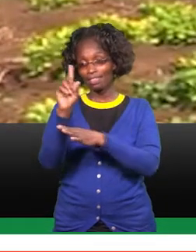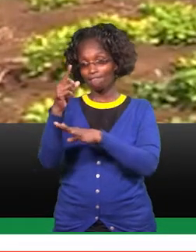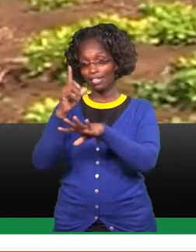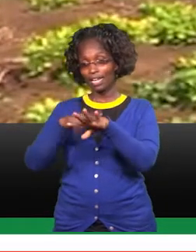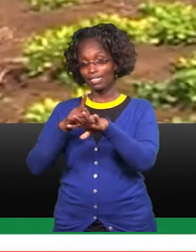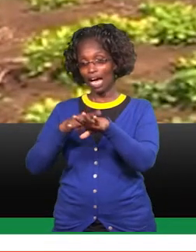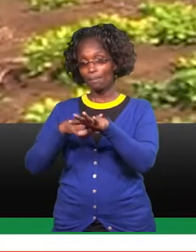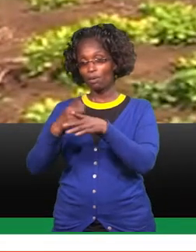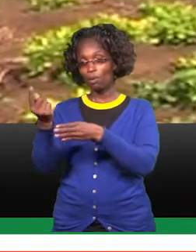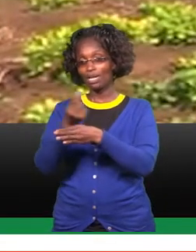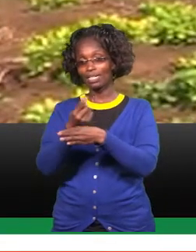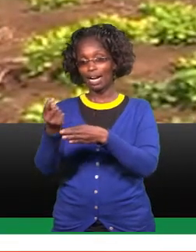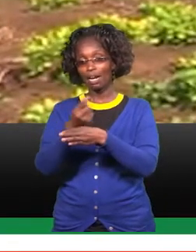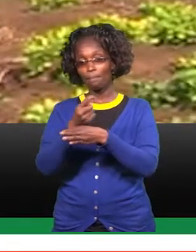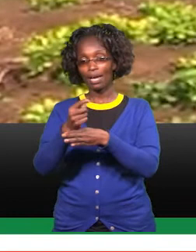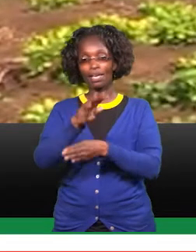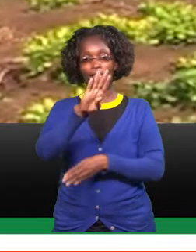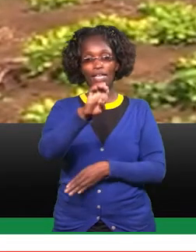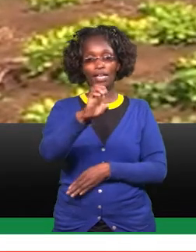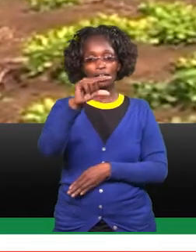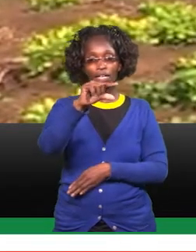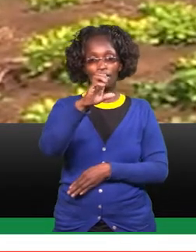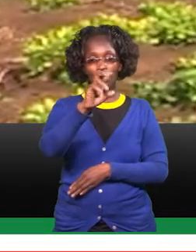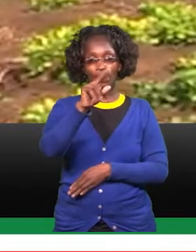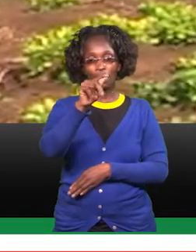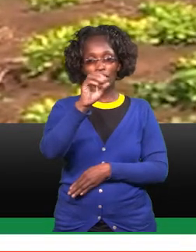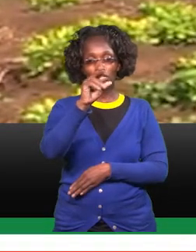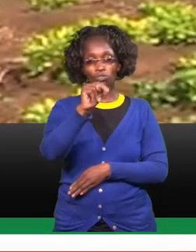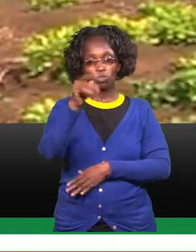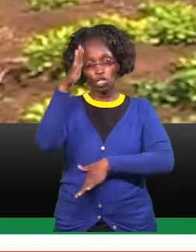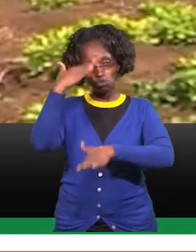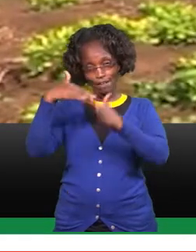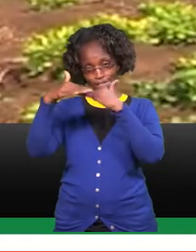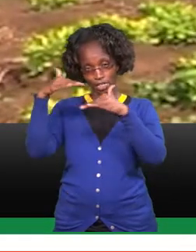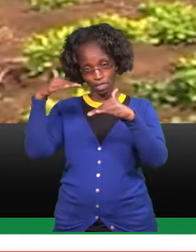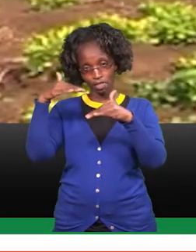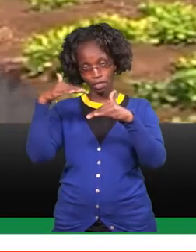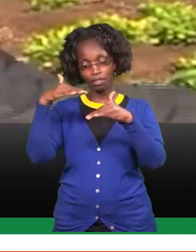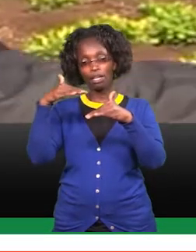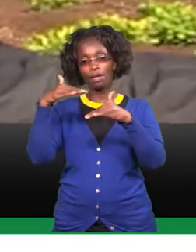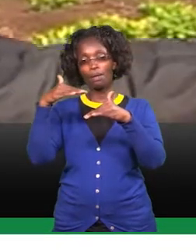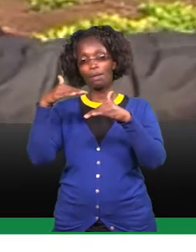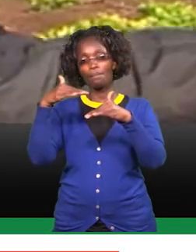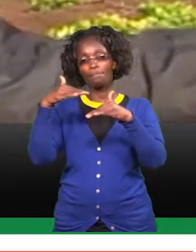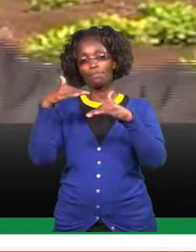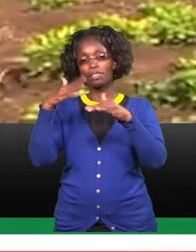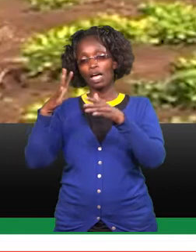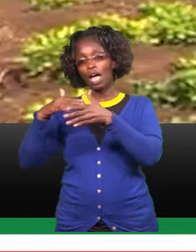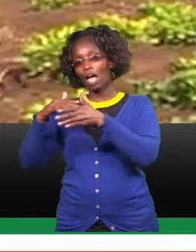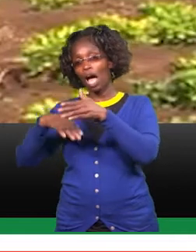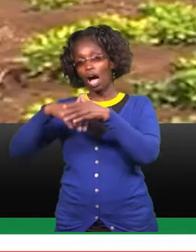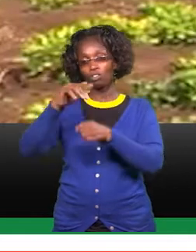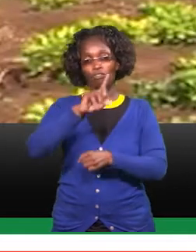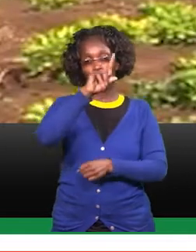ya kwanza na Ijaton University na Professor Toet na professor mwingine anaitwa Kim Ruto. Then out